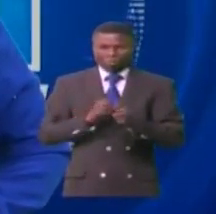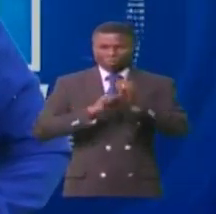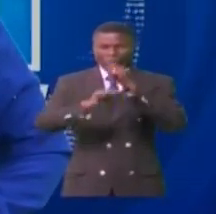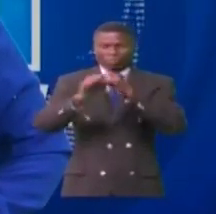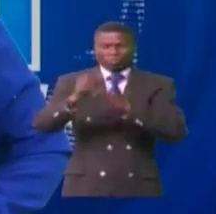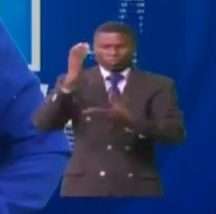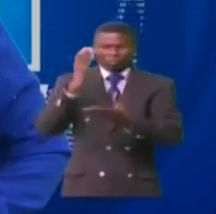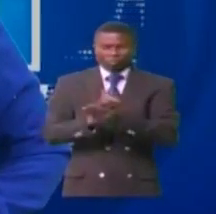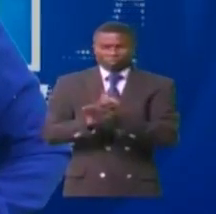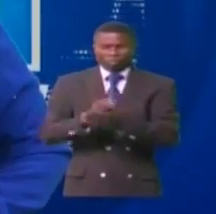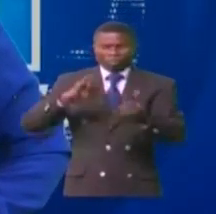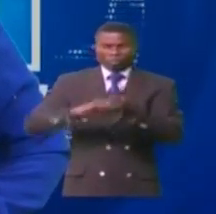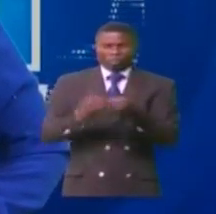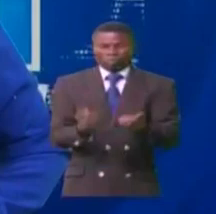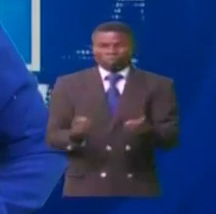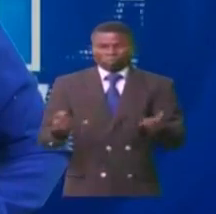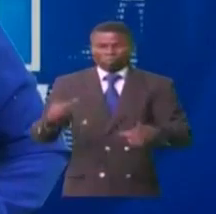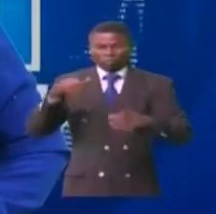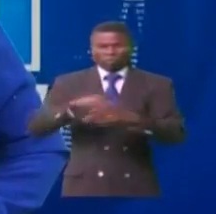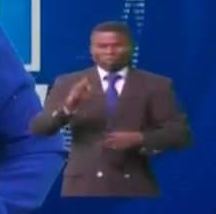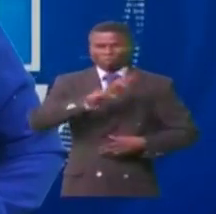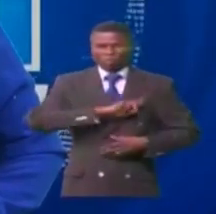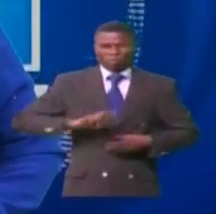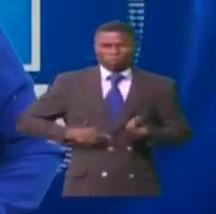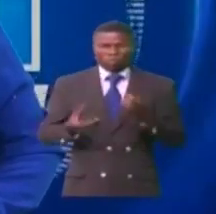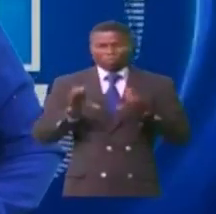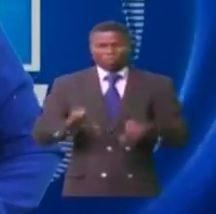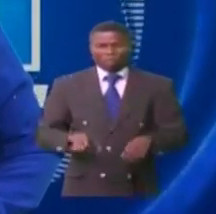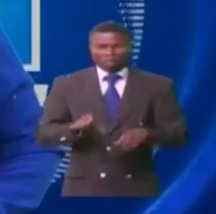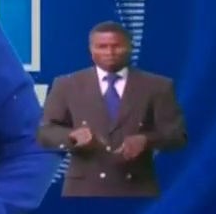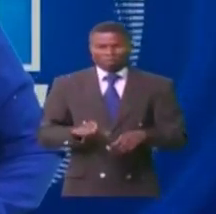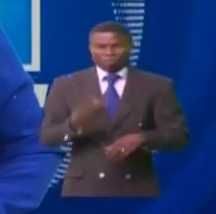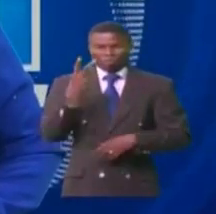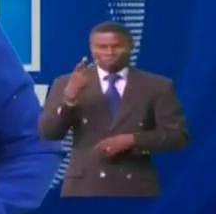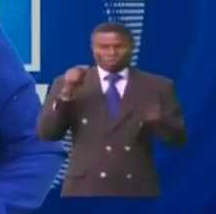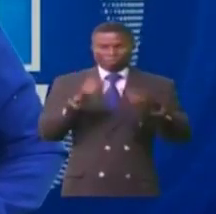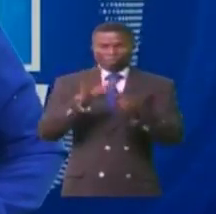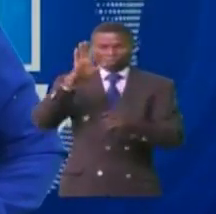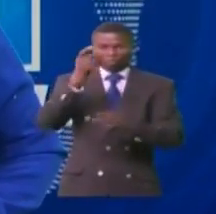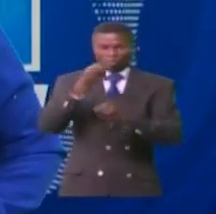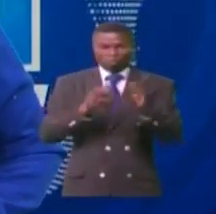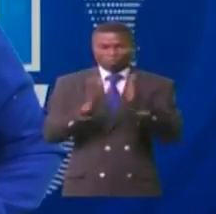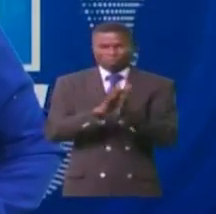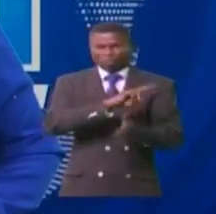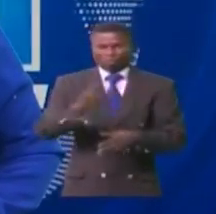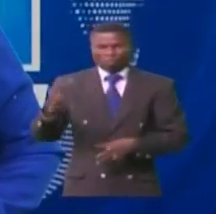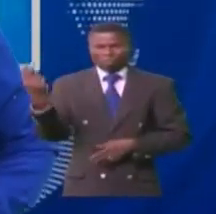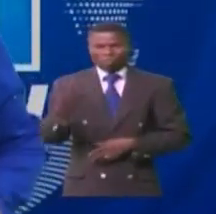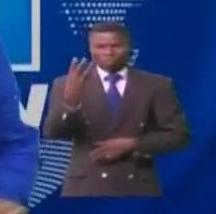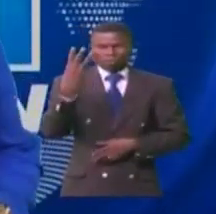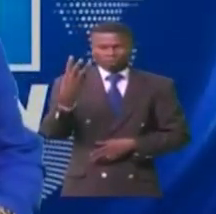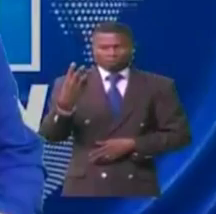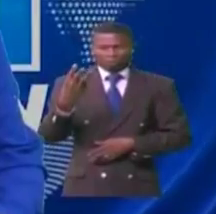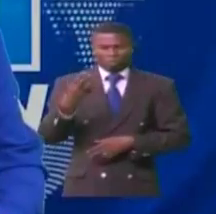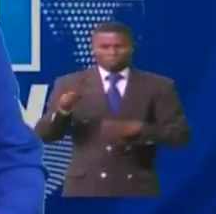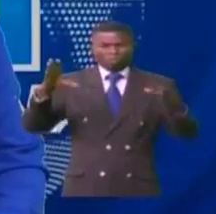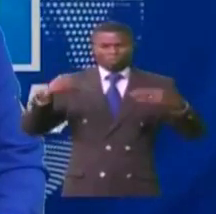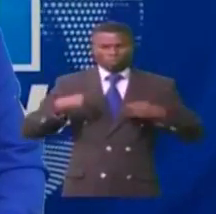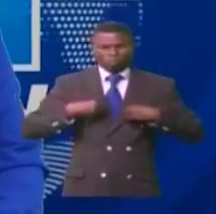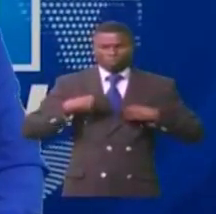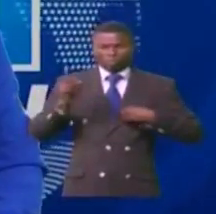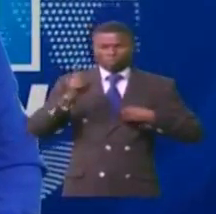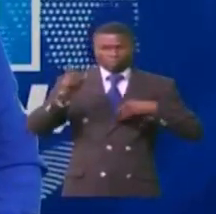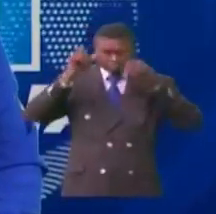lutte contre le mariage d'enfants en République démocratique du Congo du 2 au 5 octobre 2023, n'a pas été reçue par le